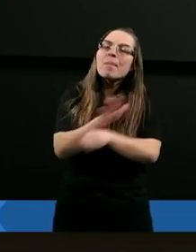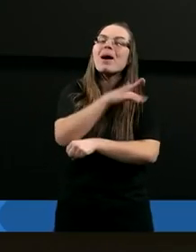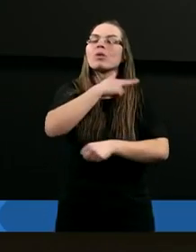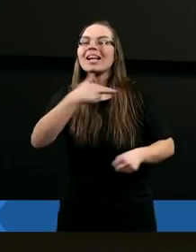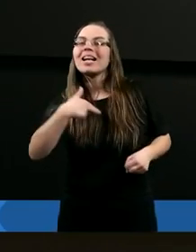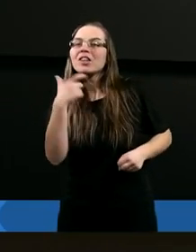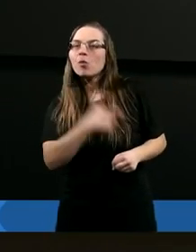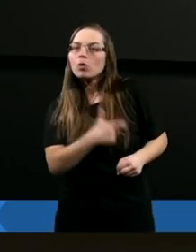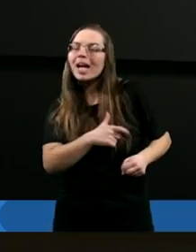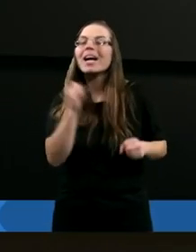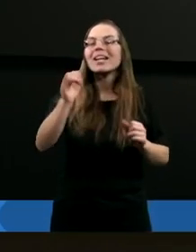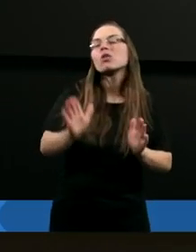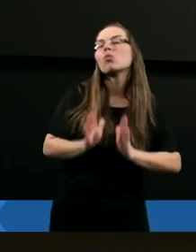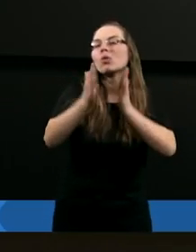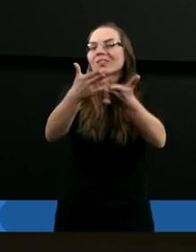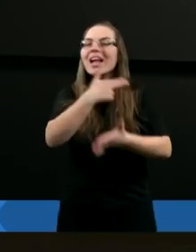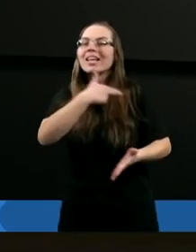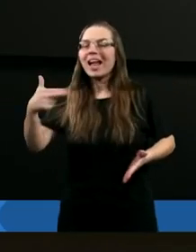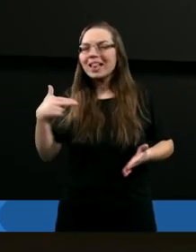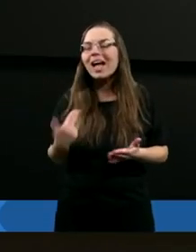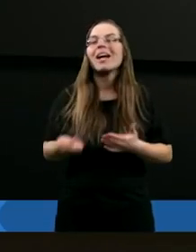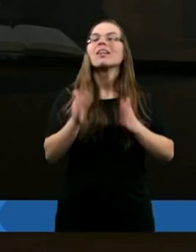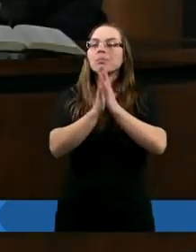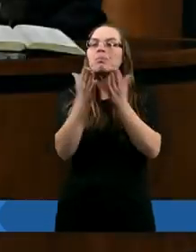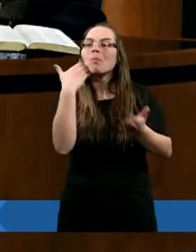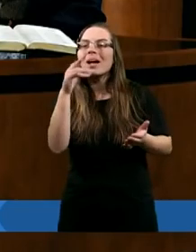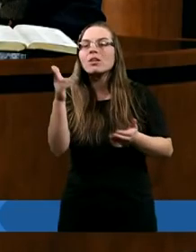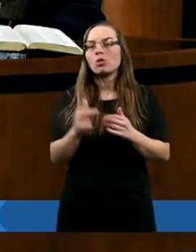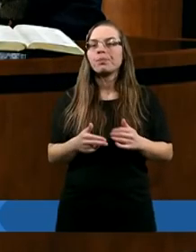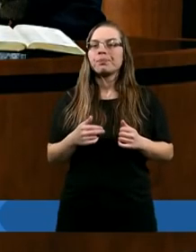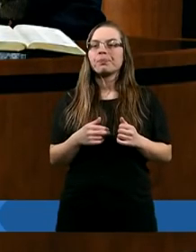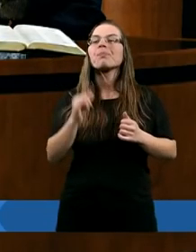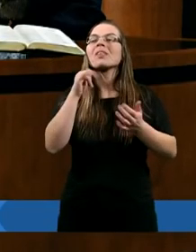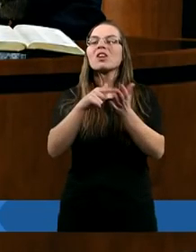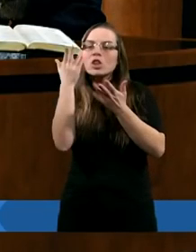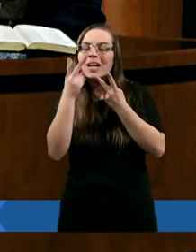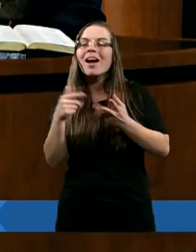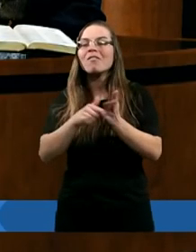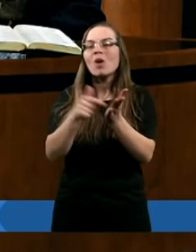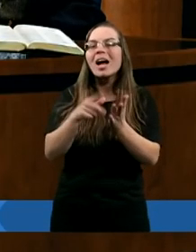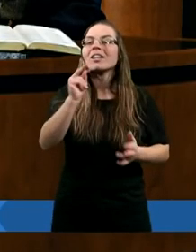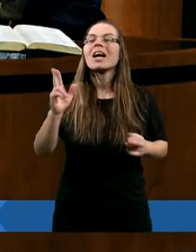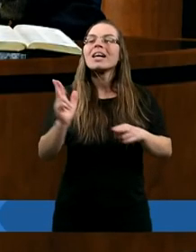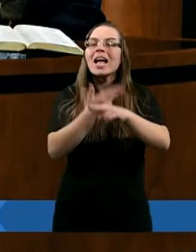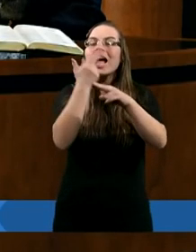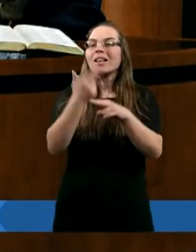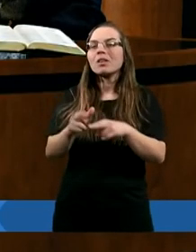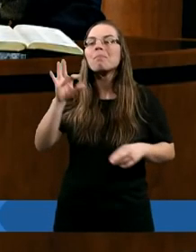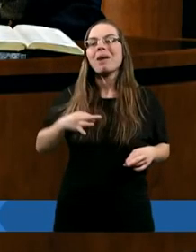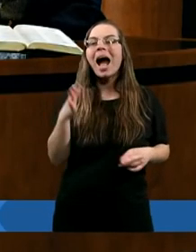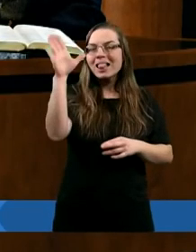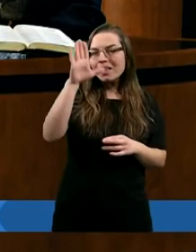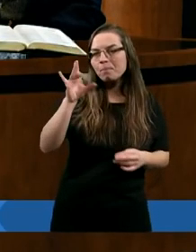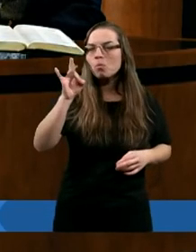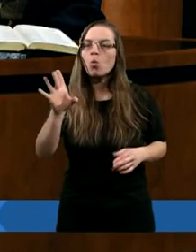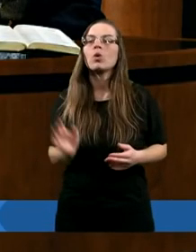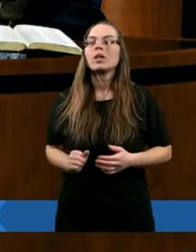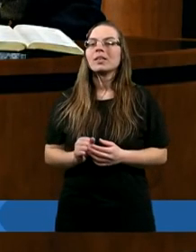naszego serca uświęca nas. Ale jest jeszcze myśl, bardzo proszę. Jest ciekawe właśnie, że kiedy Pan Bóg